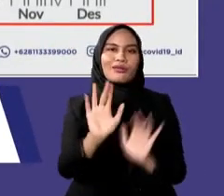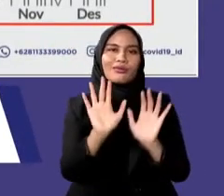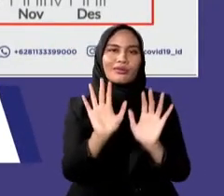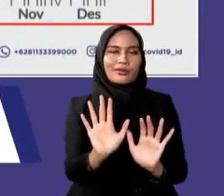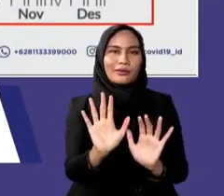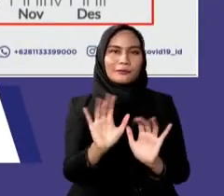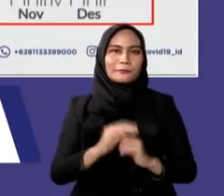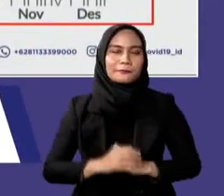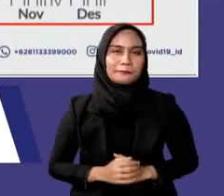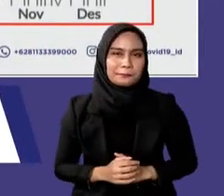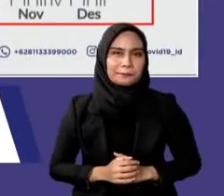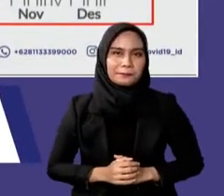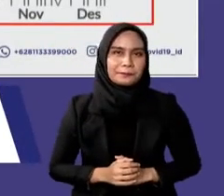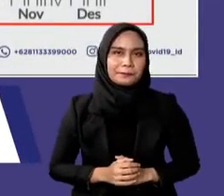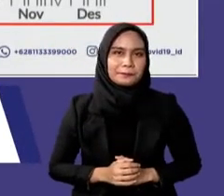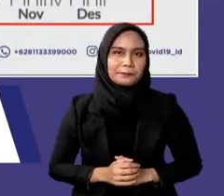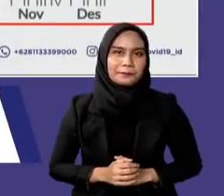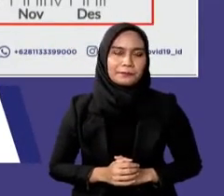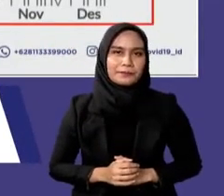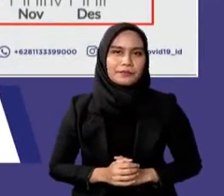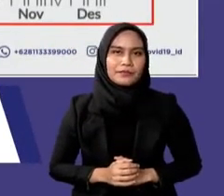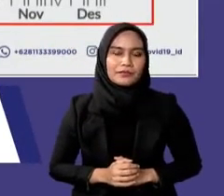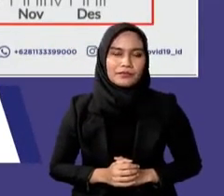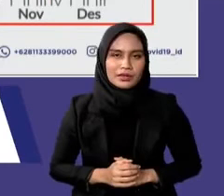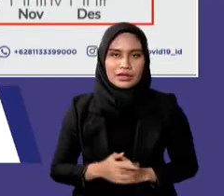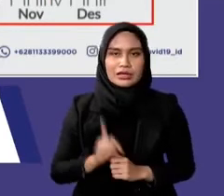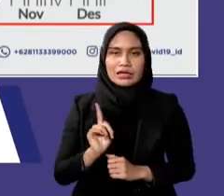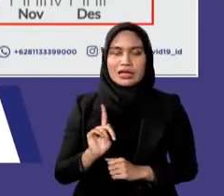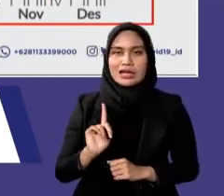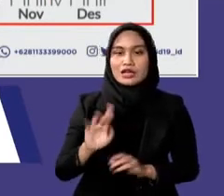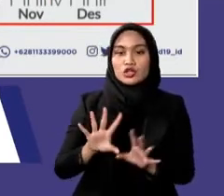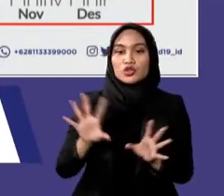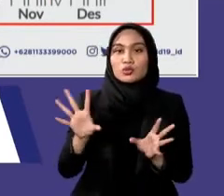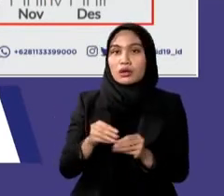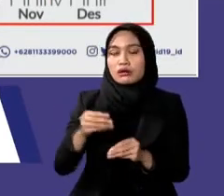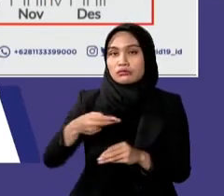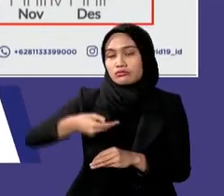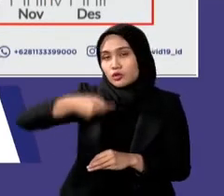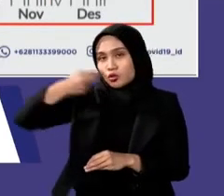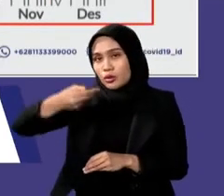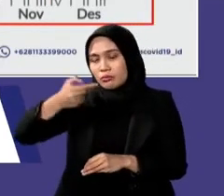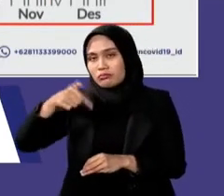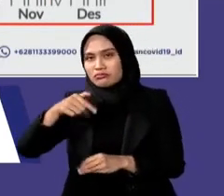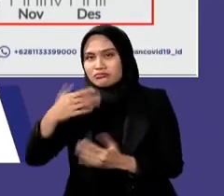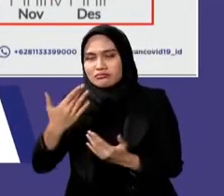Hal ini dibarengi dengan peningkatan testing yang lebih rendah dari sebelumnya, yakni 30%.